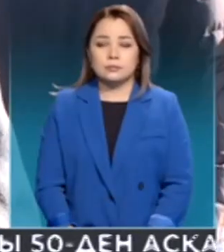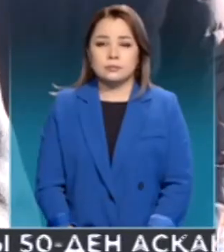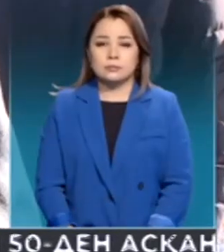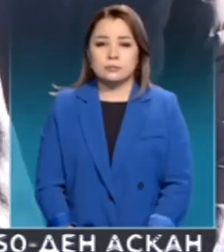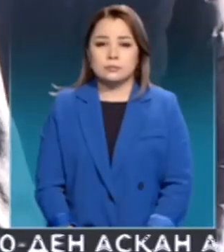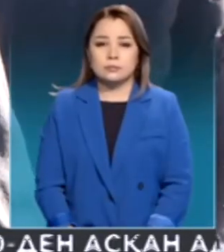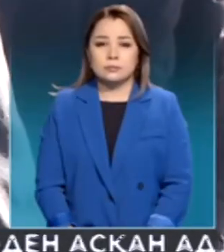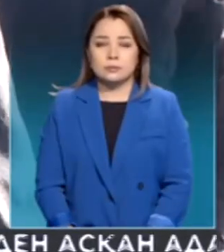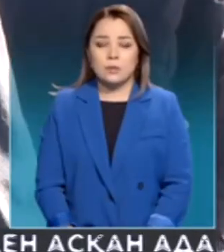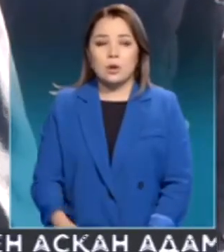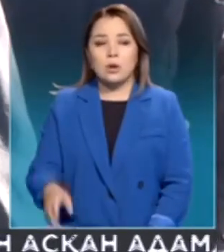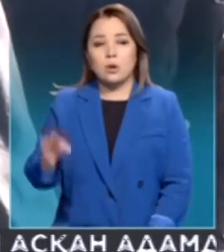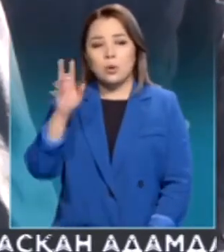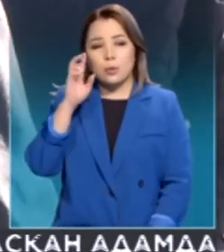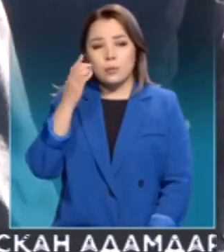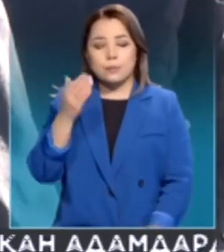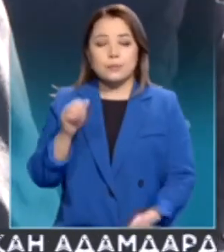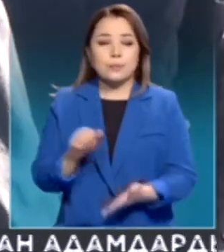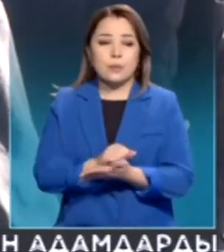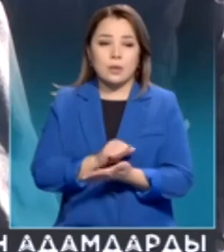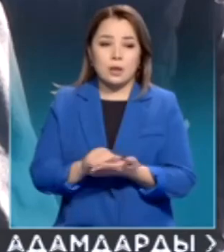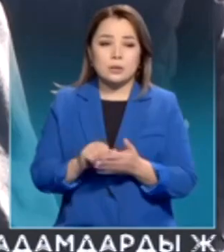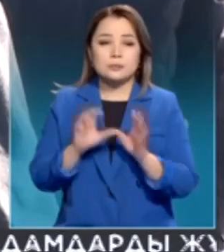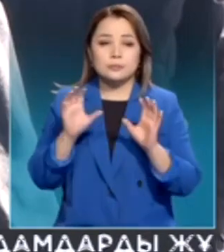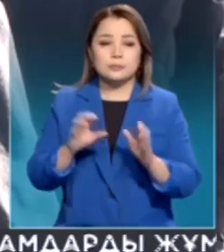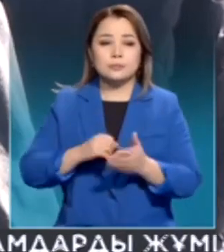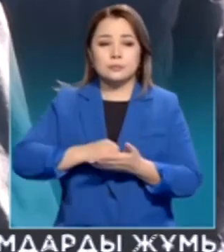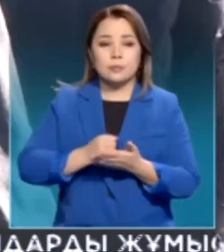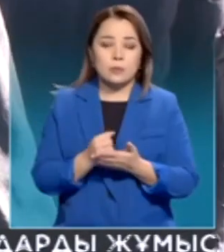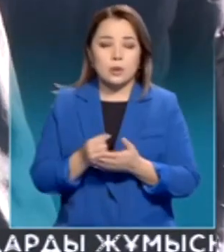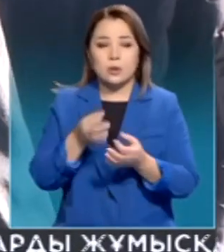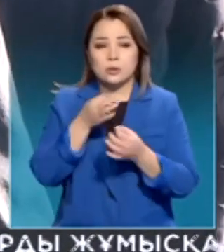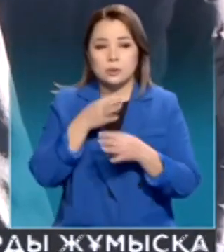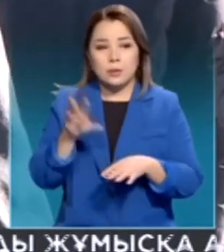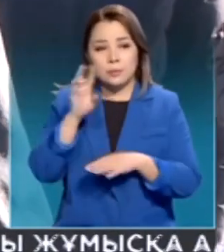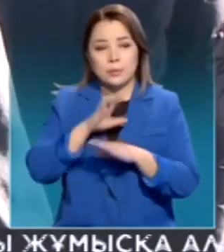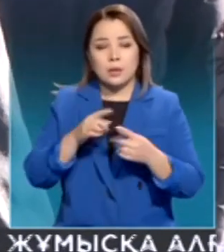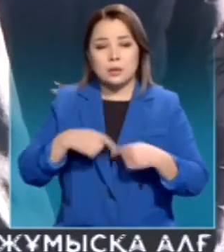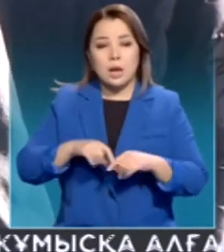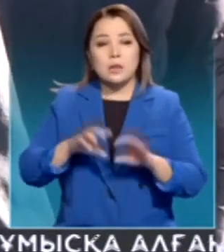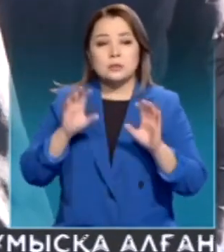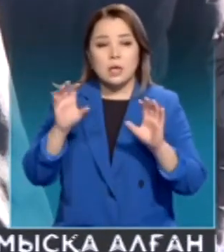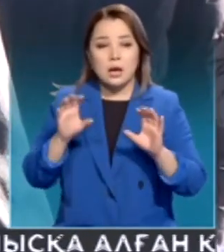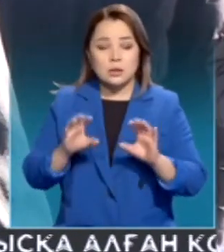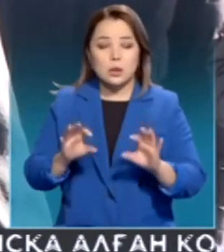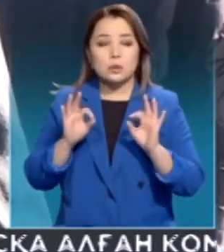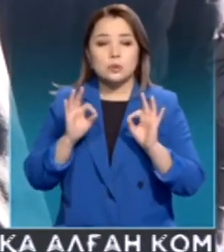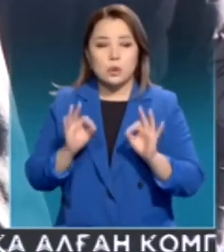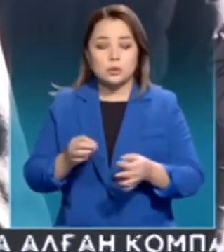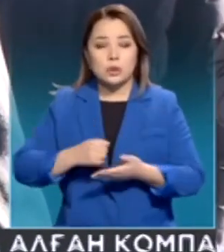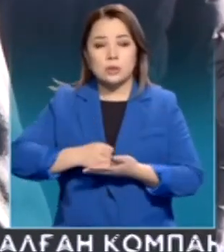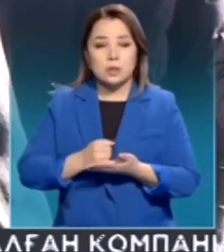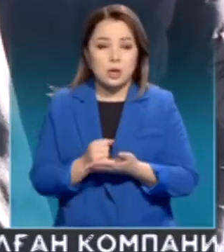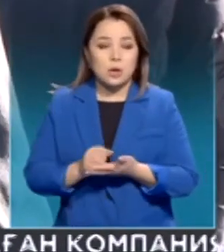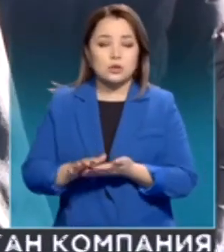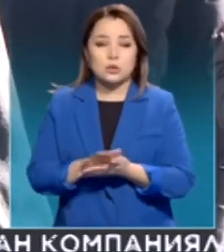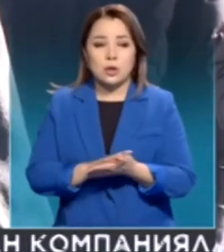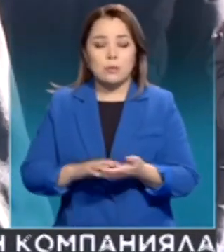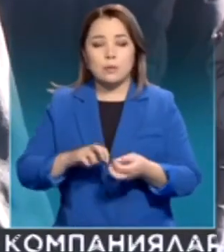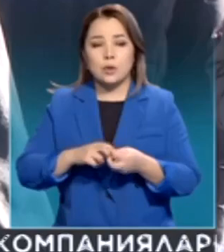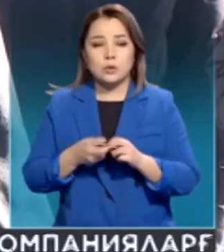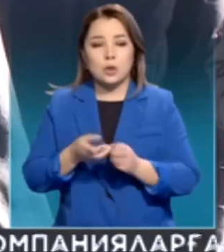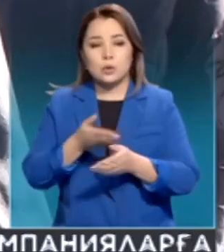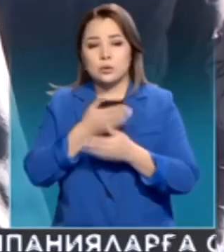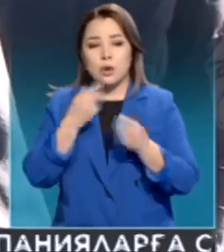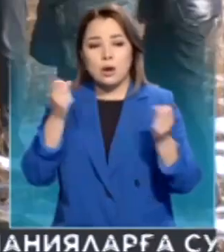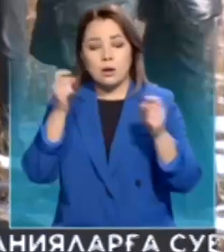Қолымызда көсекті заңды. Кез келген мекеме орынға бар тексерткенде бұның заңды, дұрыс. Ешқандай қаралық жоқ дегенді